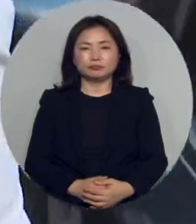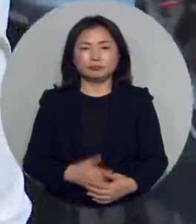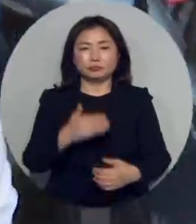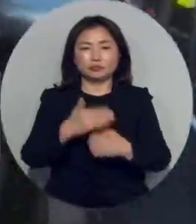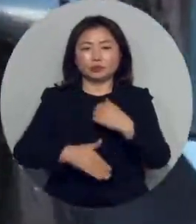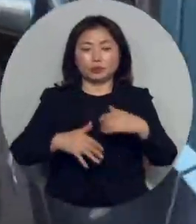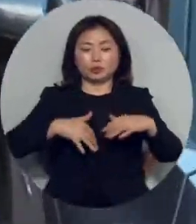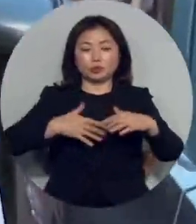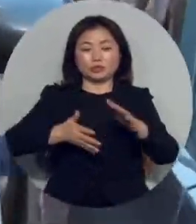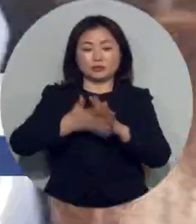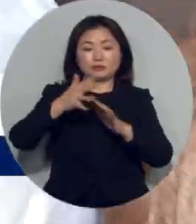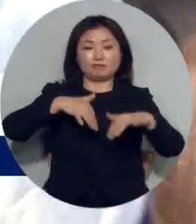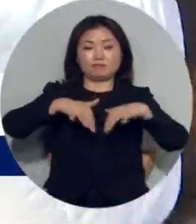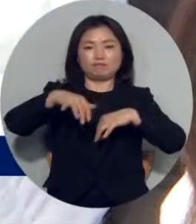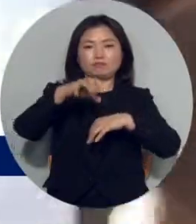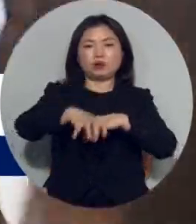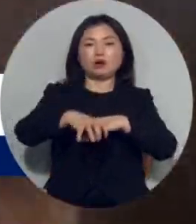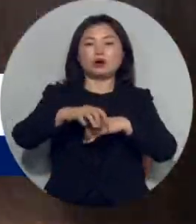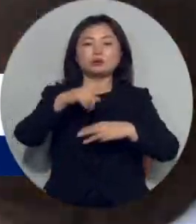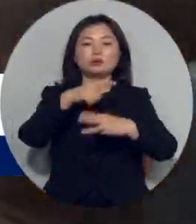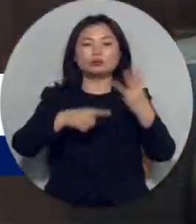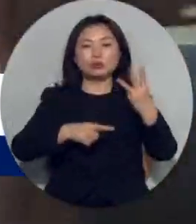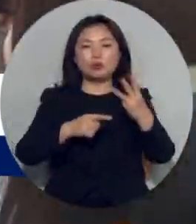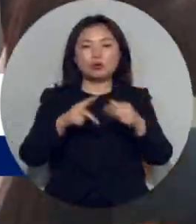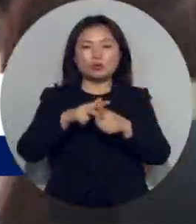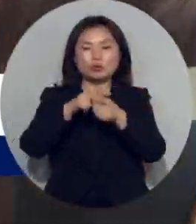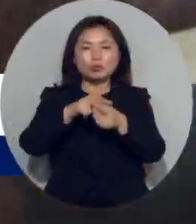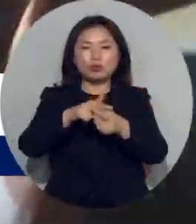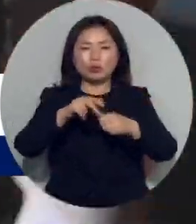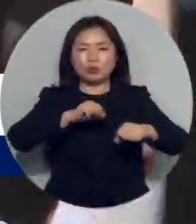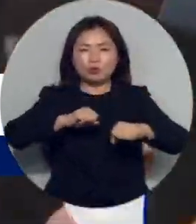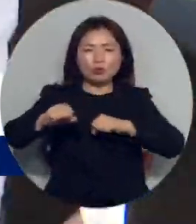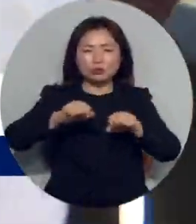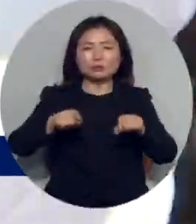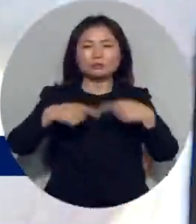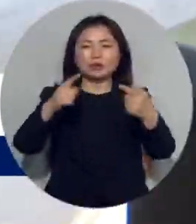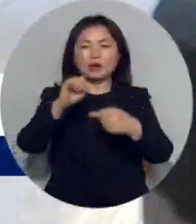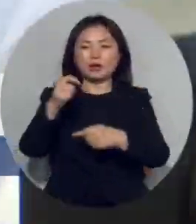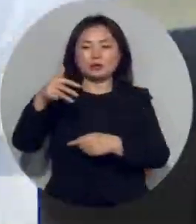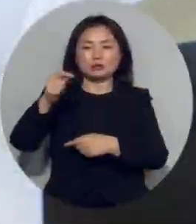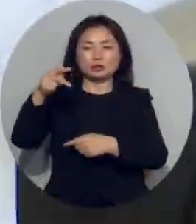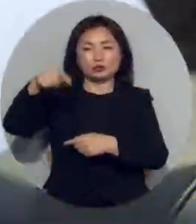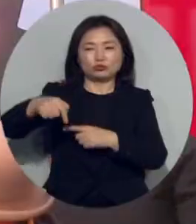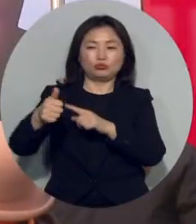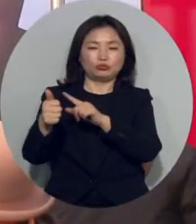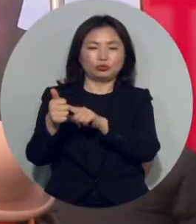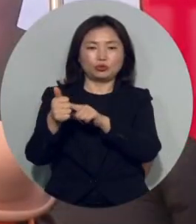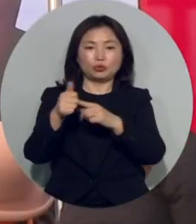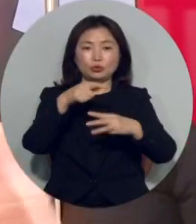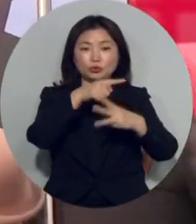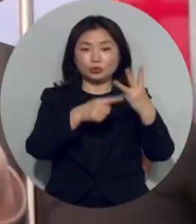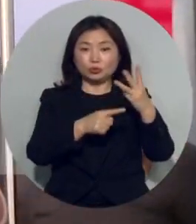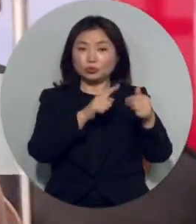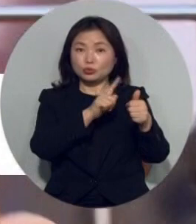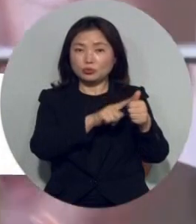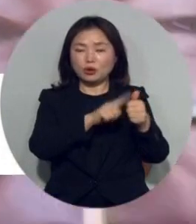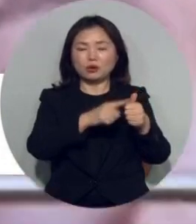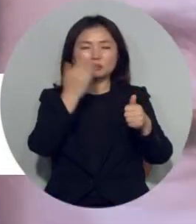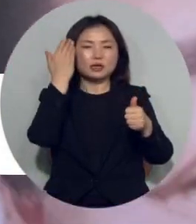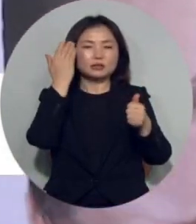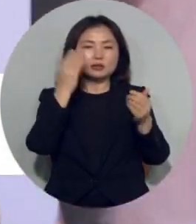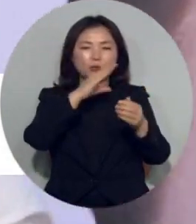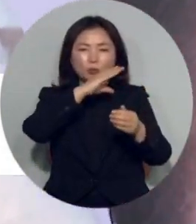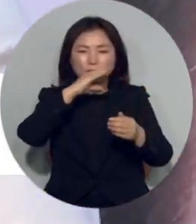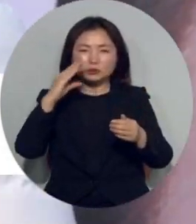대구 동성로 광장에서 열린 윤석열 후보 대구 선대위 유세에 참석한 안철수 대표는 윤석열 후보의 상식과